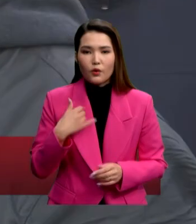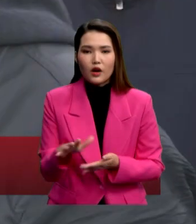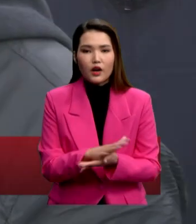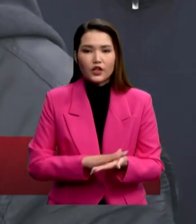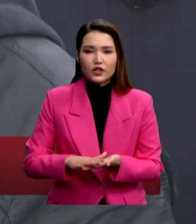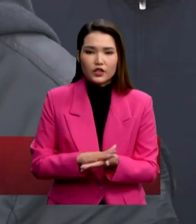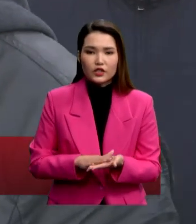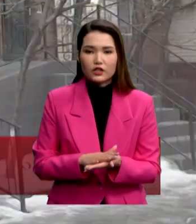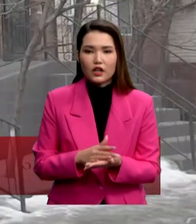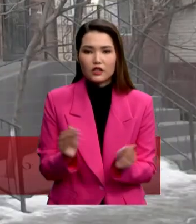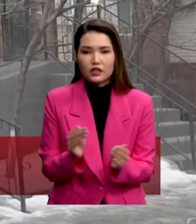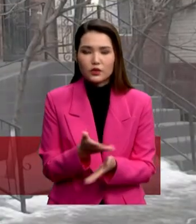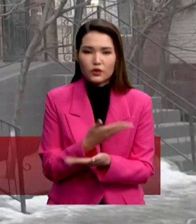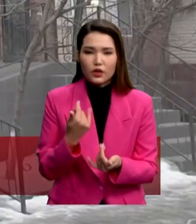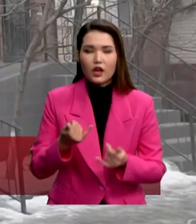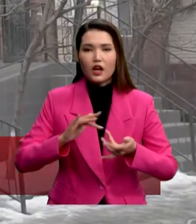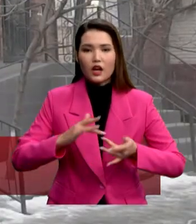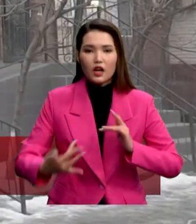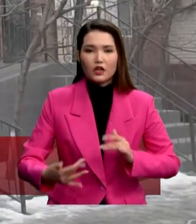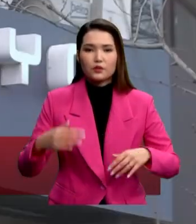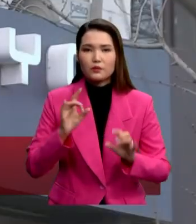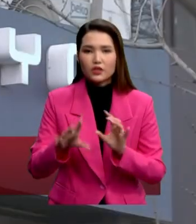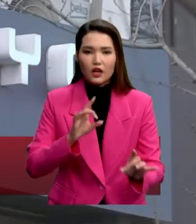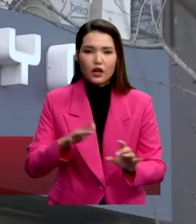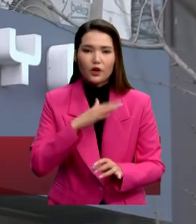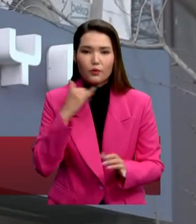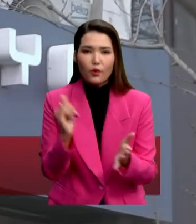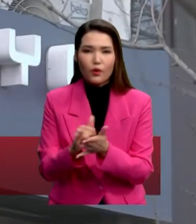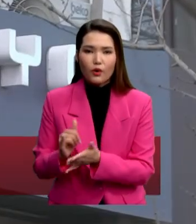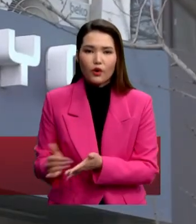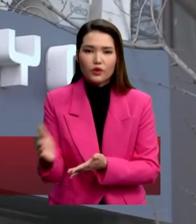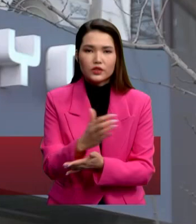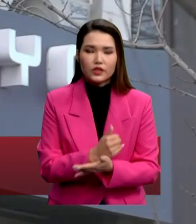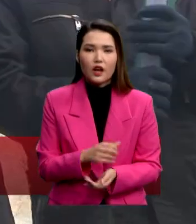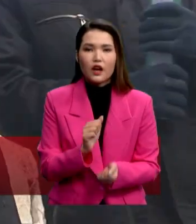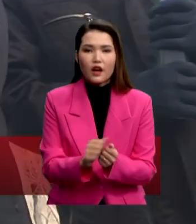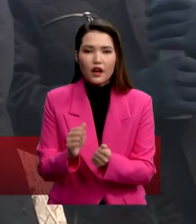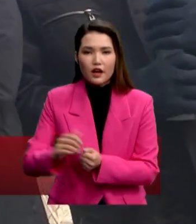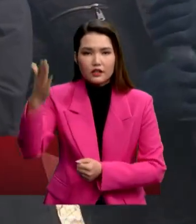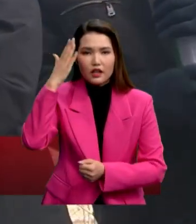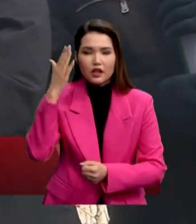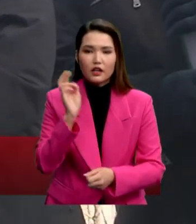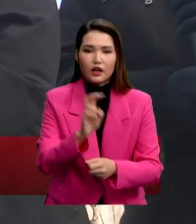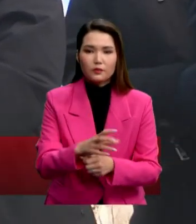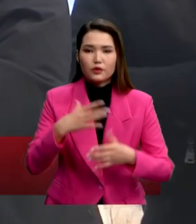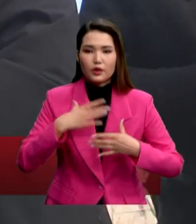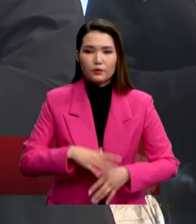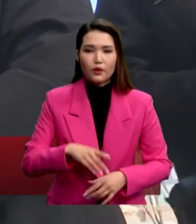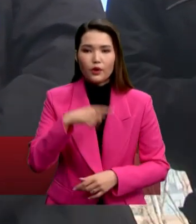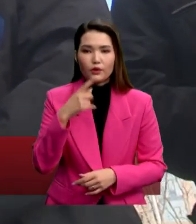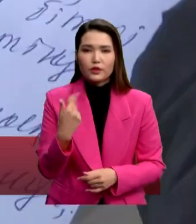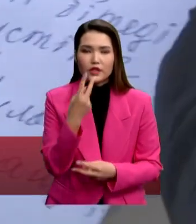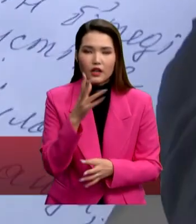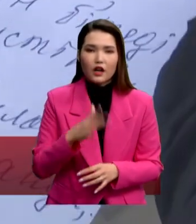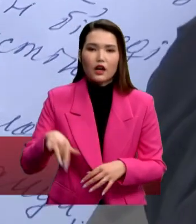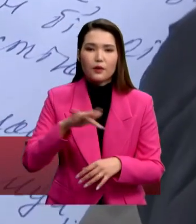қандай бір қимылы жоқ әлі. Әлеуметтік желіде жарнамасын жайнатып салымды жинап алғандардың әу баста әкімдіктен де рұқсаты болмапты. Соған қарамастан